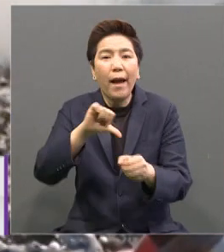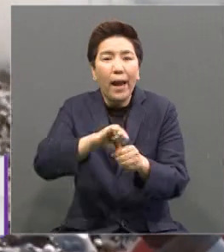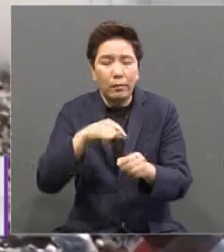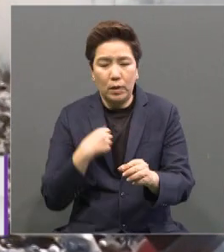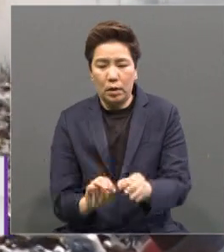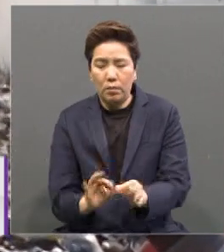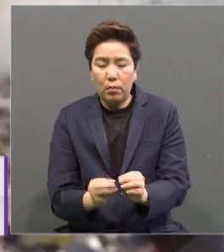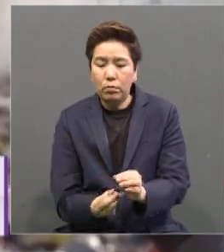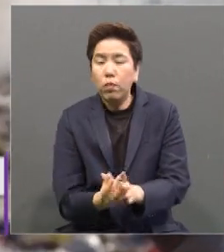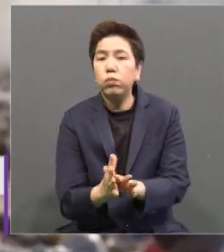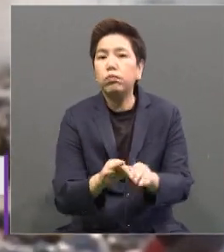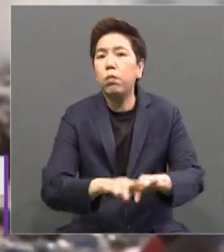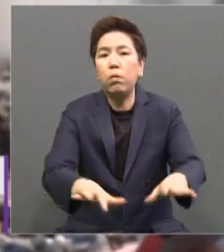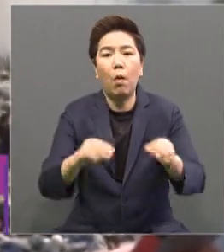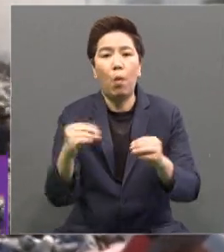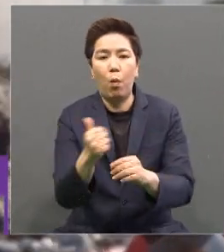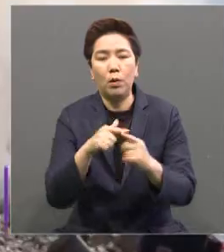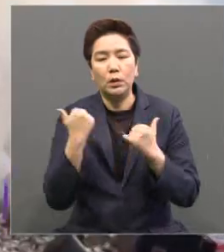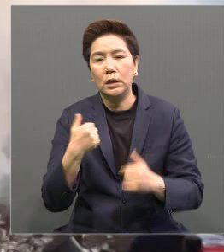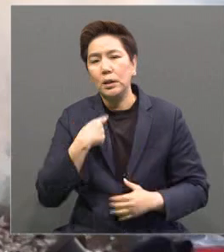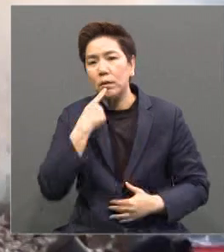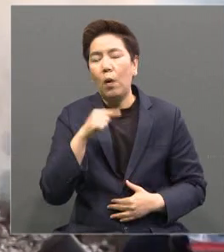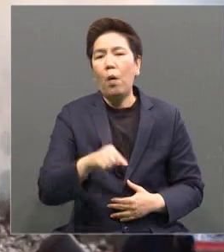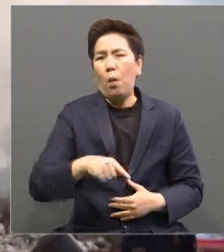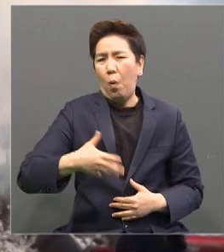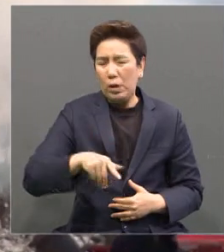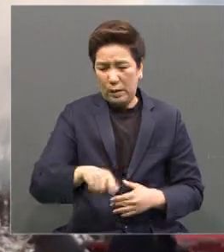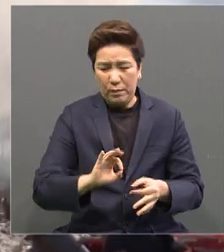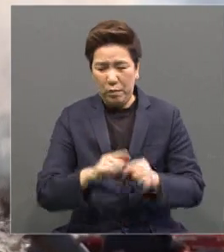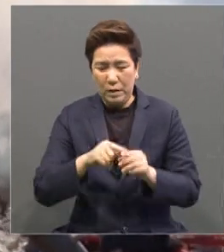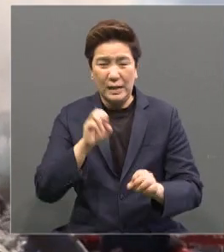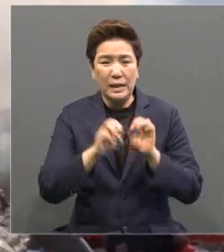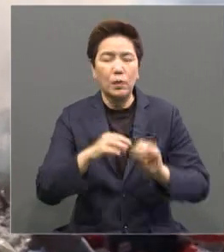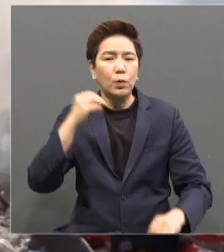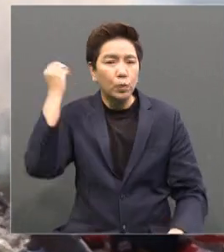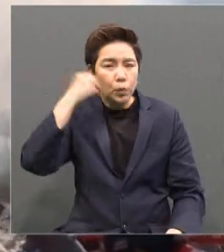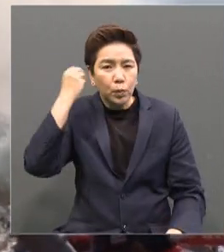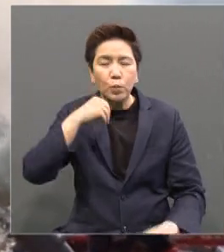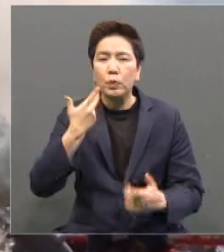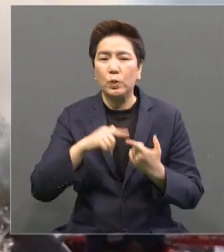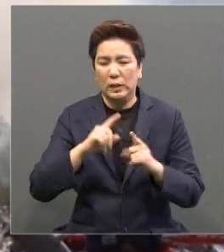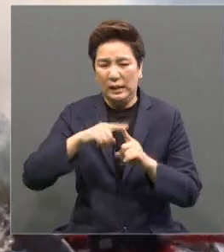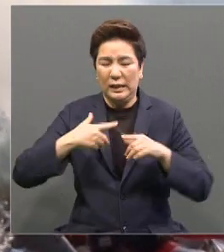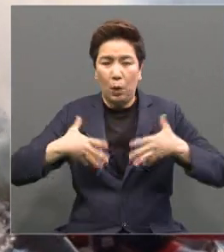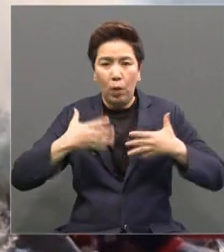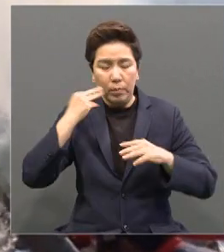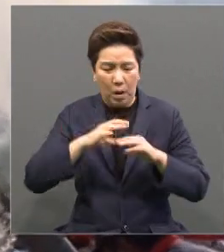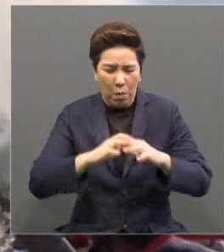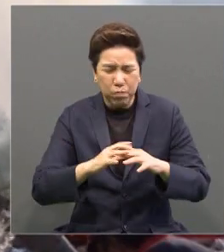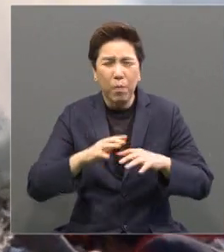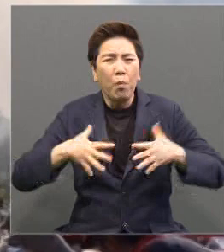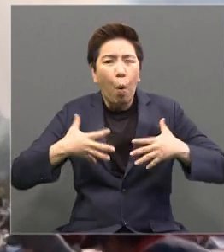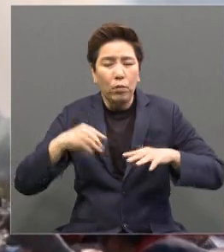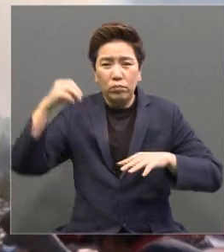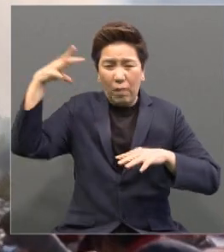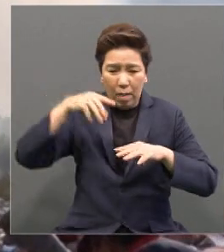ประกายไฟขึ้นมาซึ่งทางเจ้าหน้าที่ยังบอกอีกนะครับว่าเหตุการณ์ไฟไหม้บ่อขยะเนี่ยเกิดขึ้นเป็นประจำในช่วงฤดูร้อนตอนนี้ทางเจ้าหน้